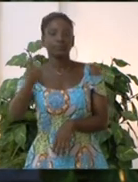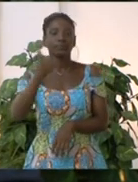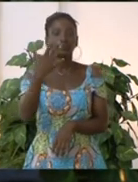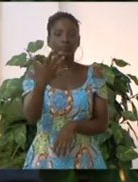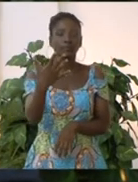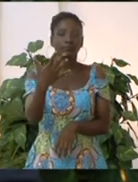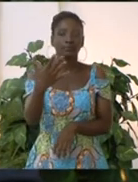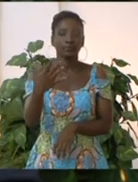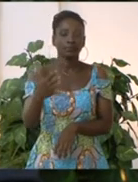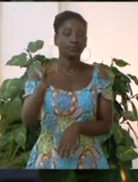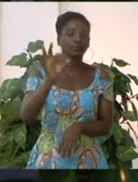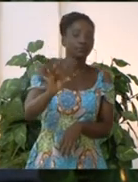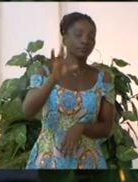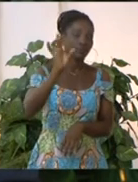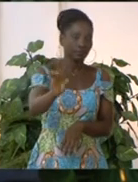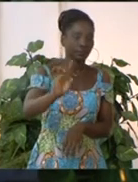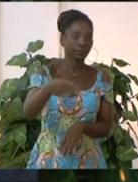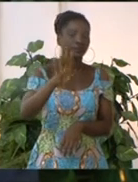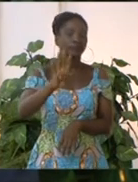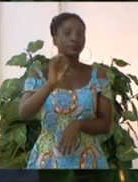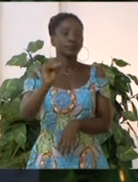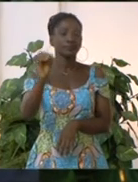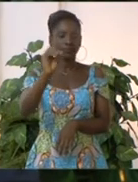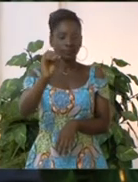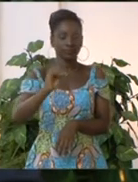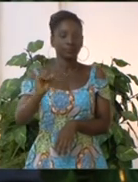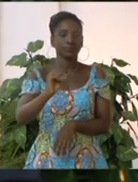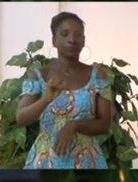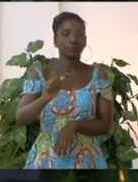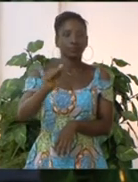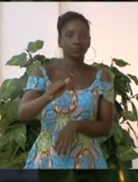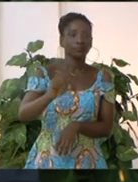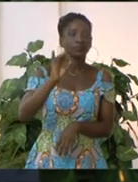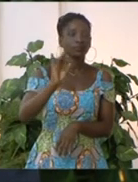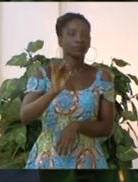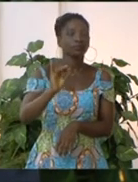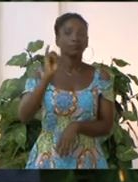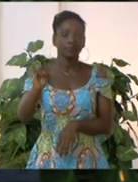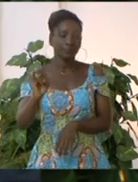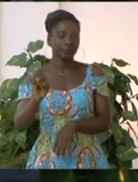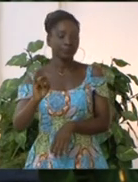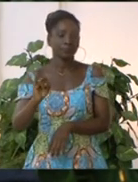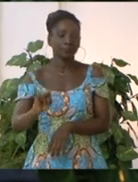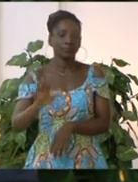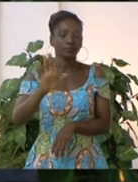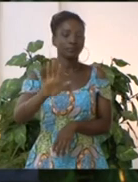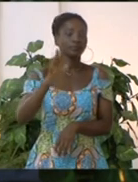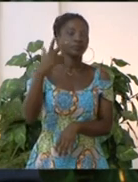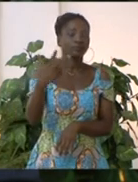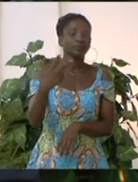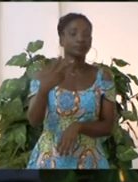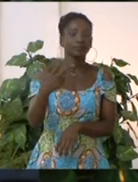soit 98 40 % affi n'guessan pascal 53